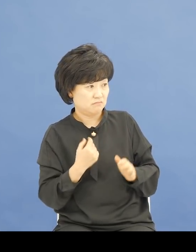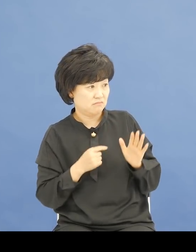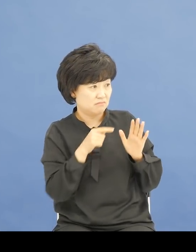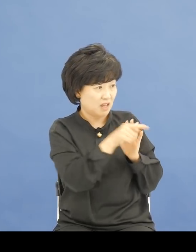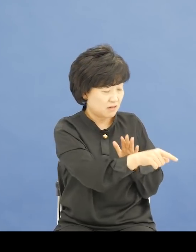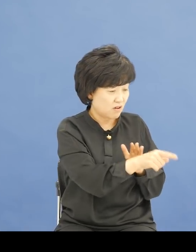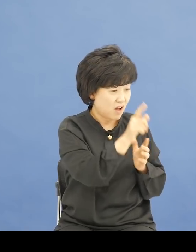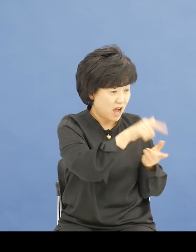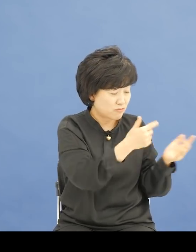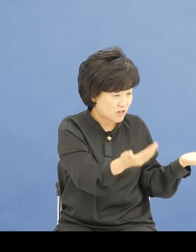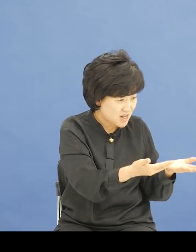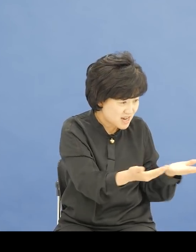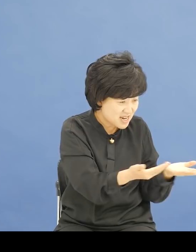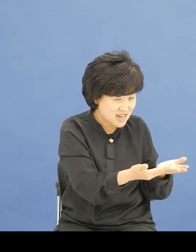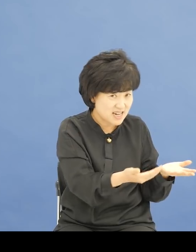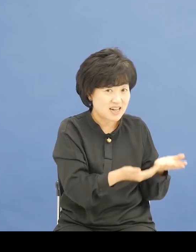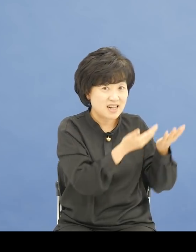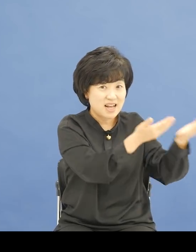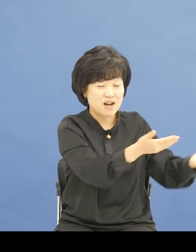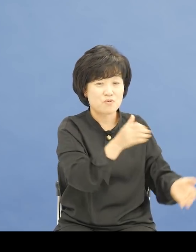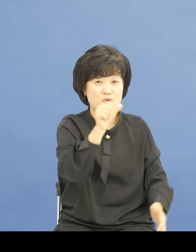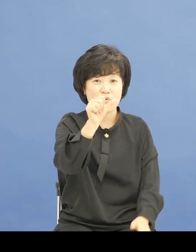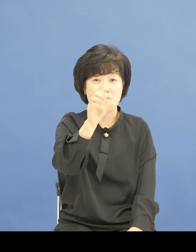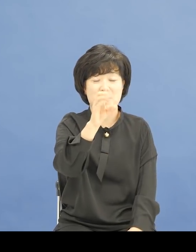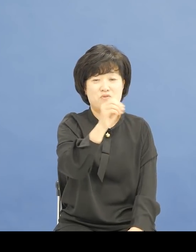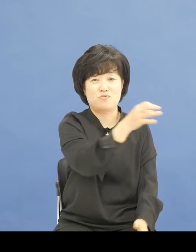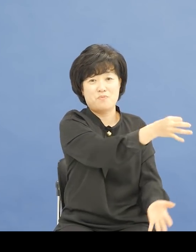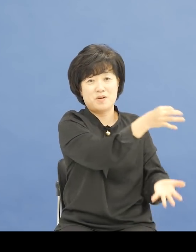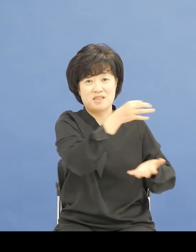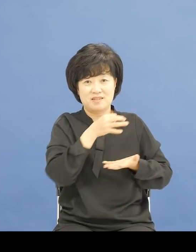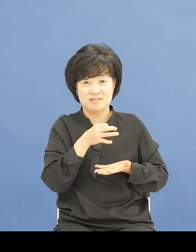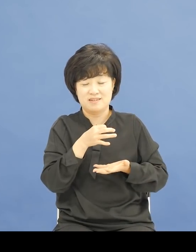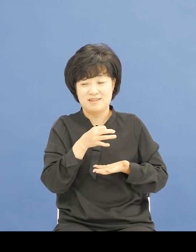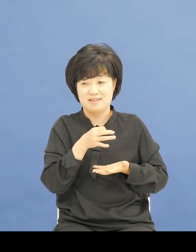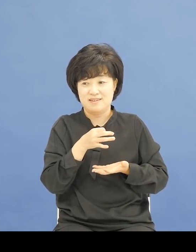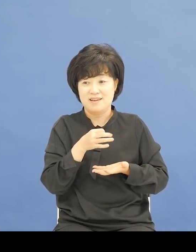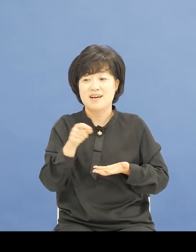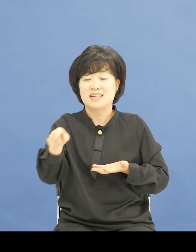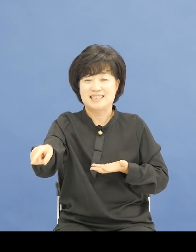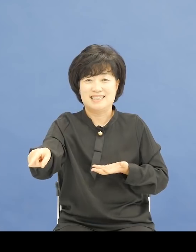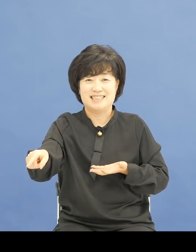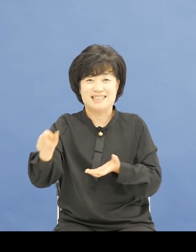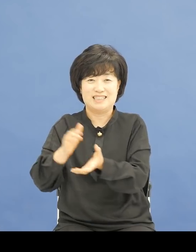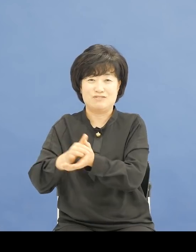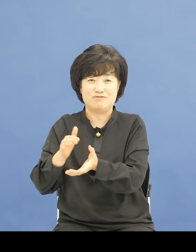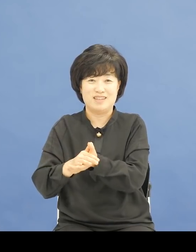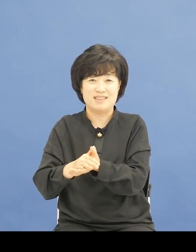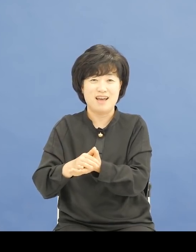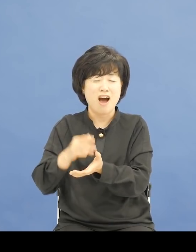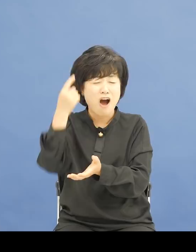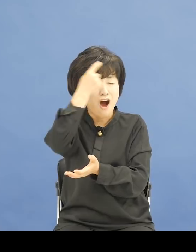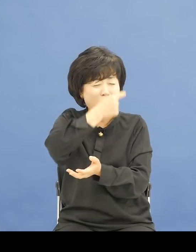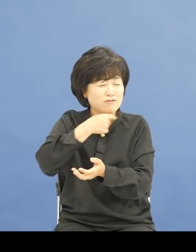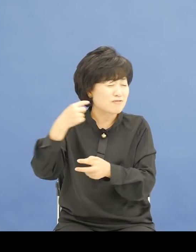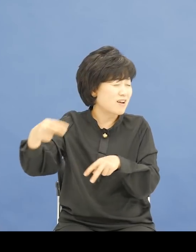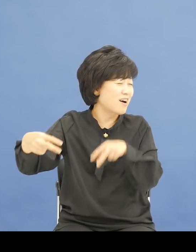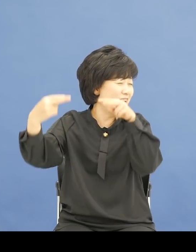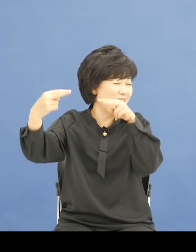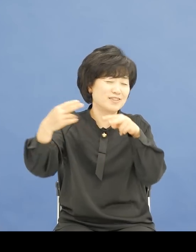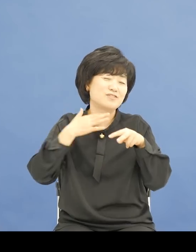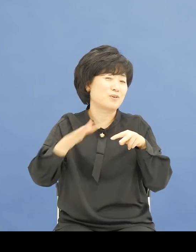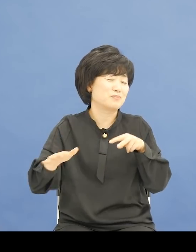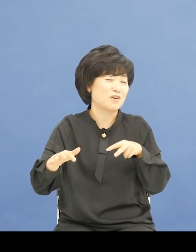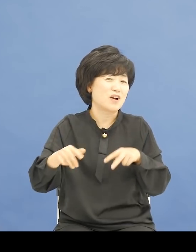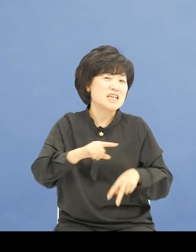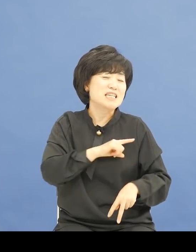그래서 하루만 일해달라고 해서 하루를 일을 했어요. 예. 일하고 일당을 5만 원 받았는데 네. 그 친구한테 다 줬어요. 어. 얼굴 한 번 본 적이